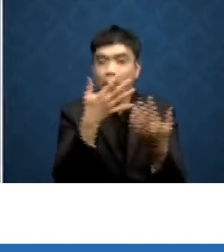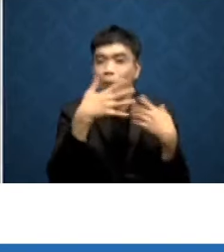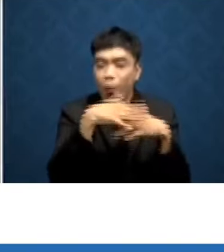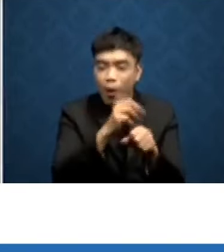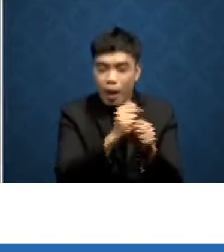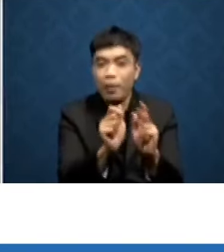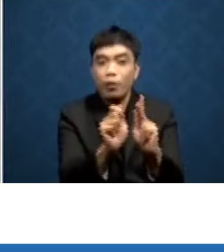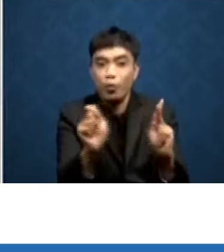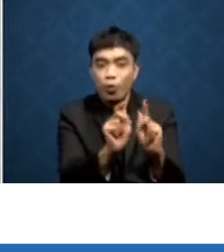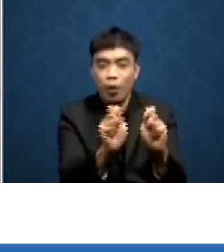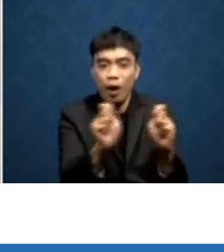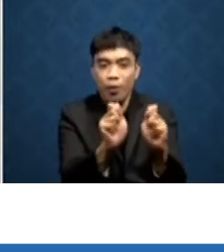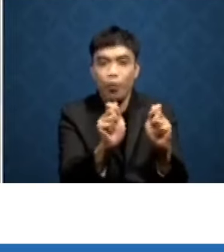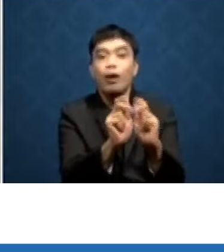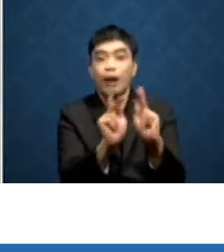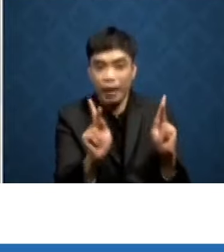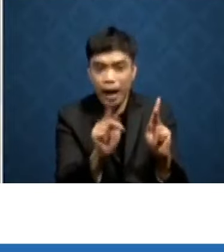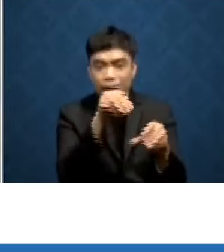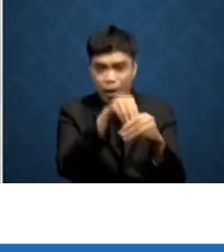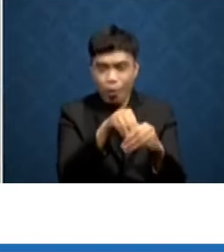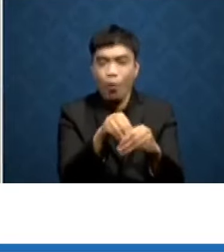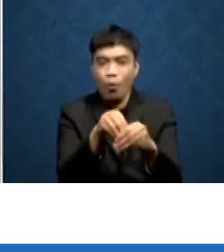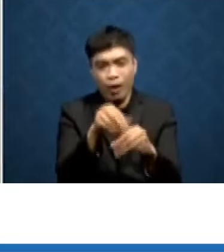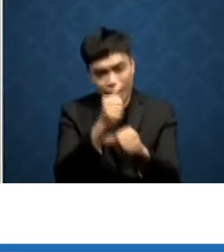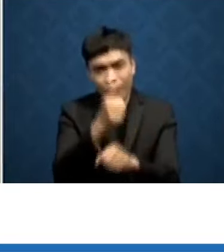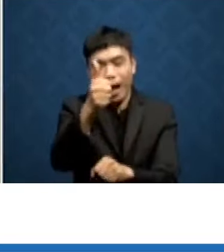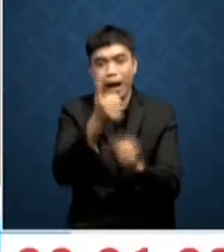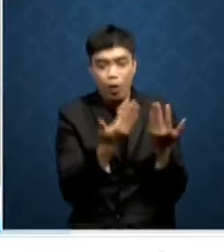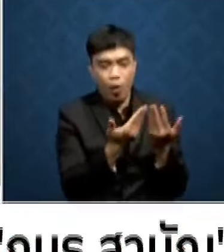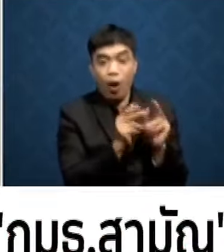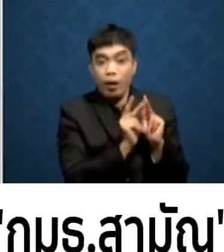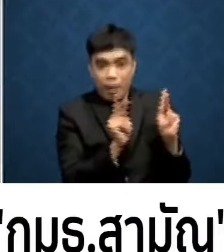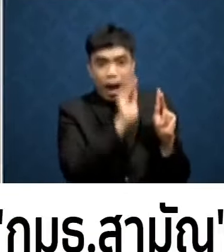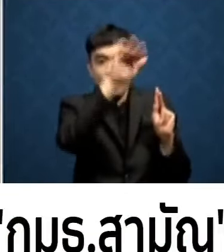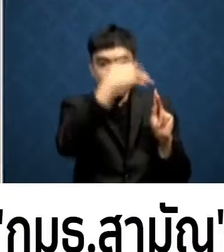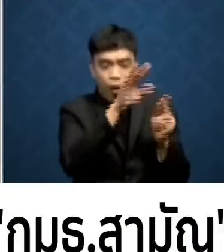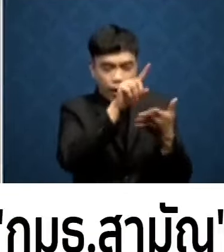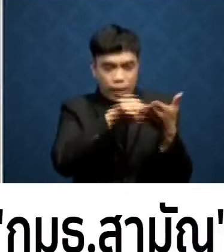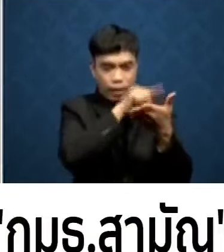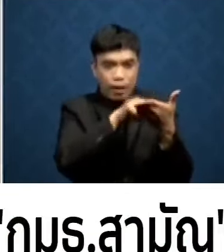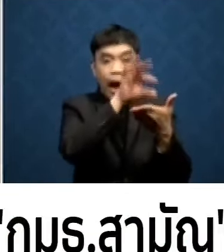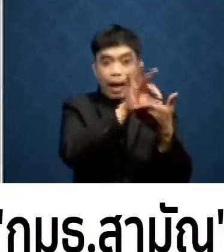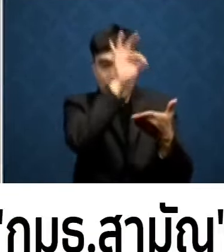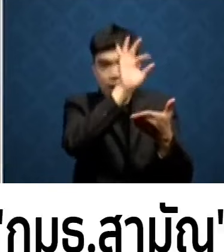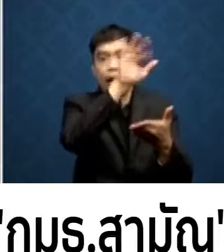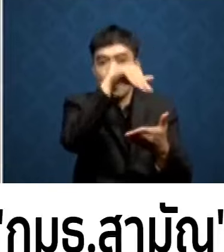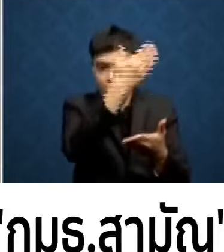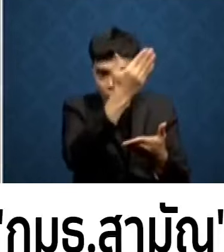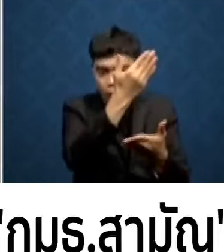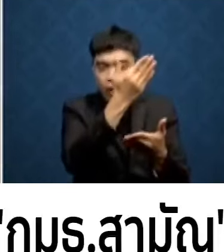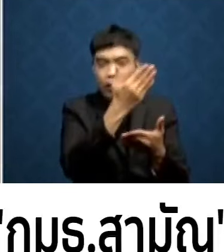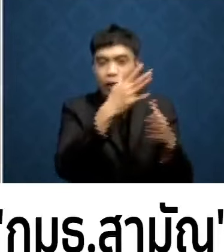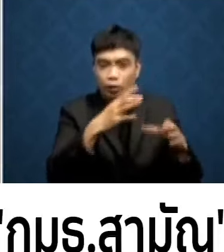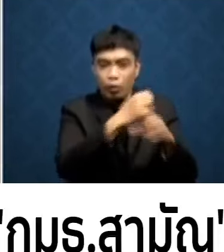ฉะนั้นเนี่ยรอให้มันจบจากตรงนี้นี้รอให้มีการเลือกในวันพรุ่งนี้นะครับแล้วดูว่าบาง